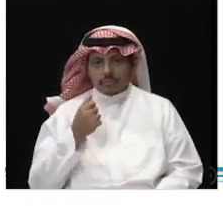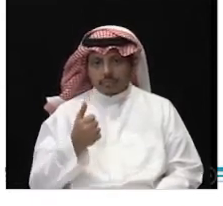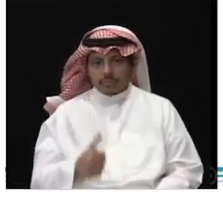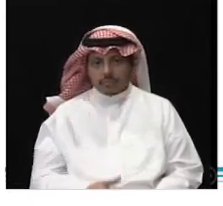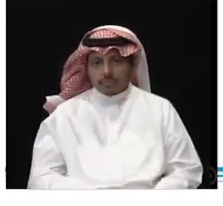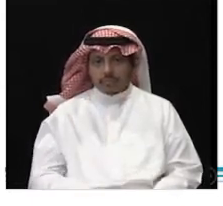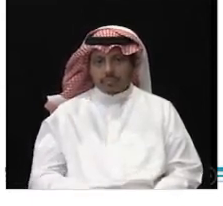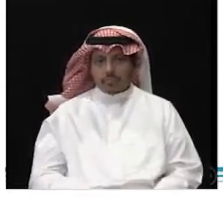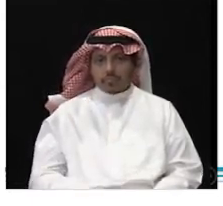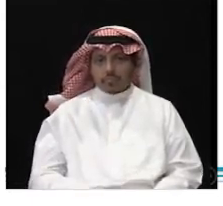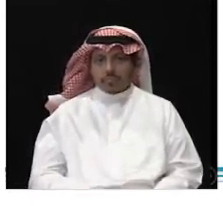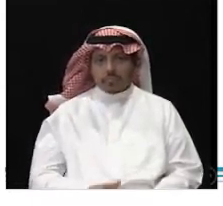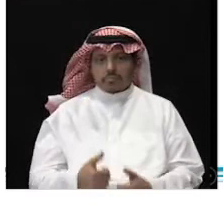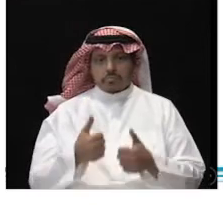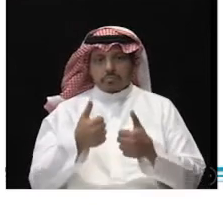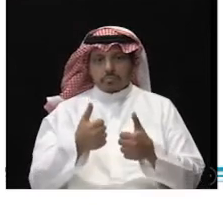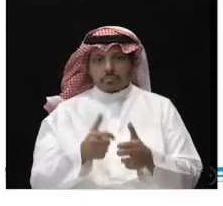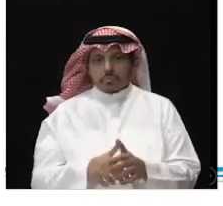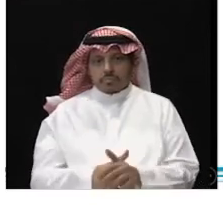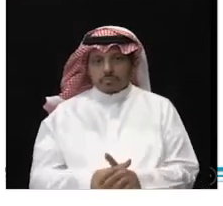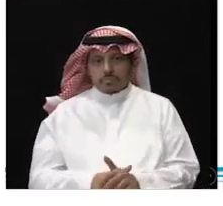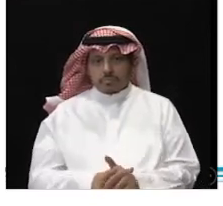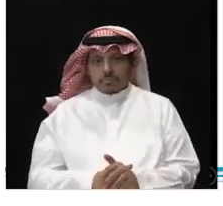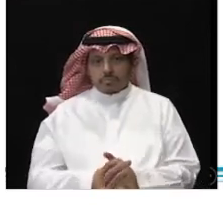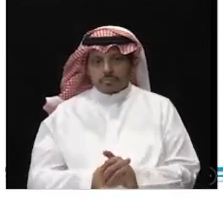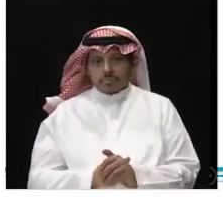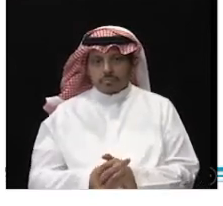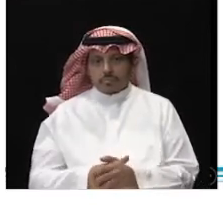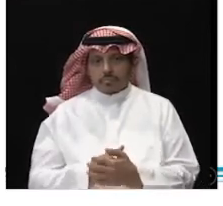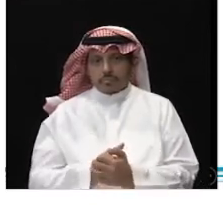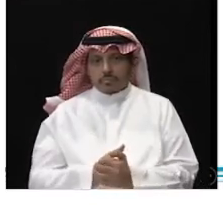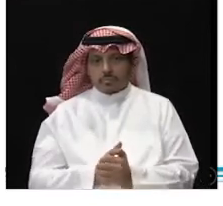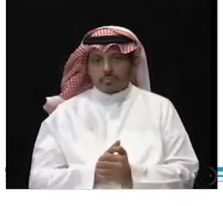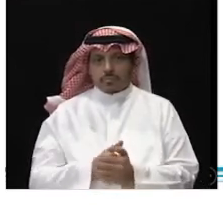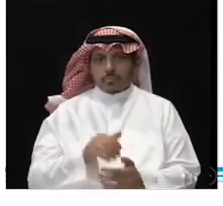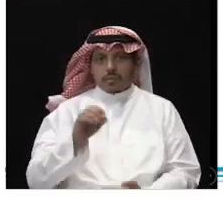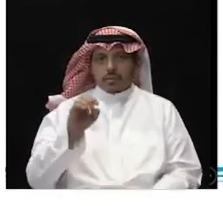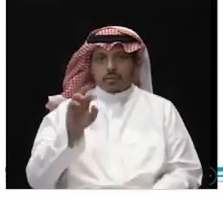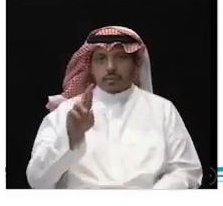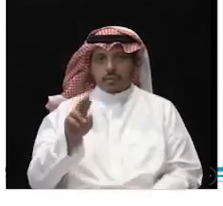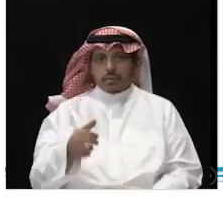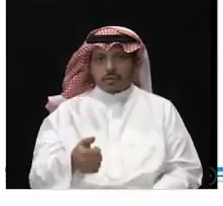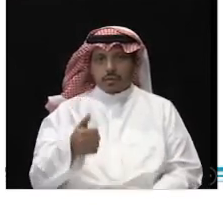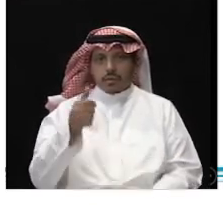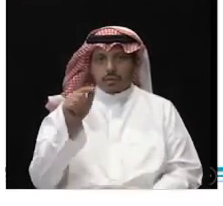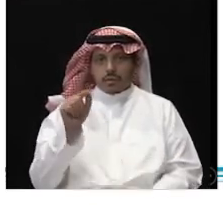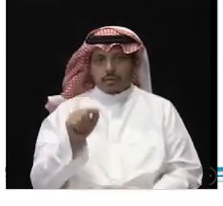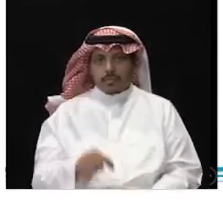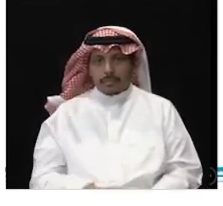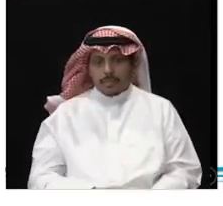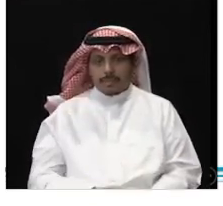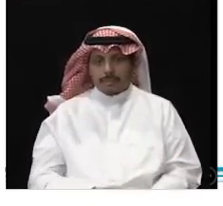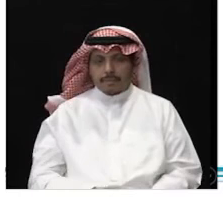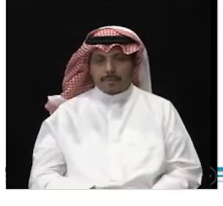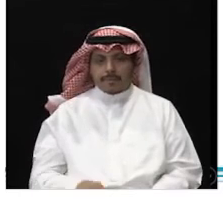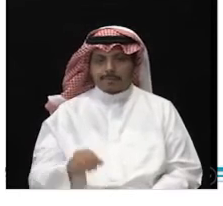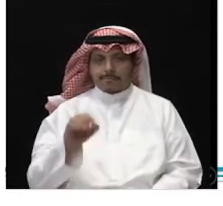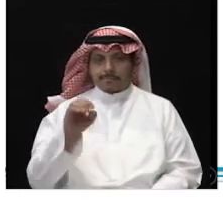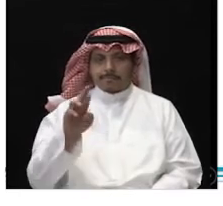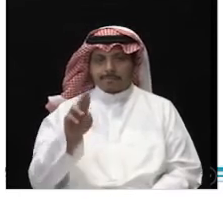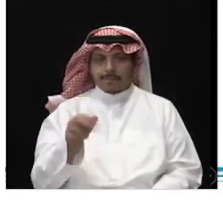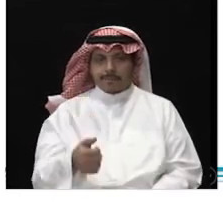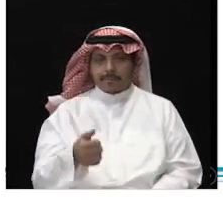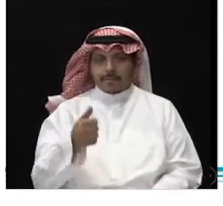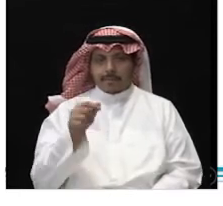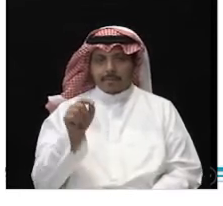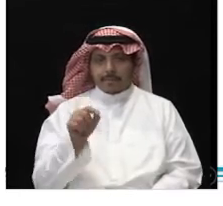جميل، أحسنتم. إذن جزاء، جزاء، جزاء،